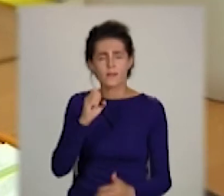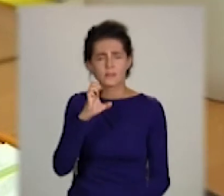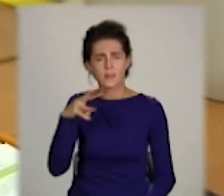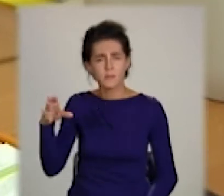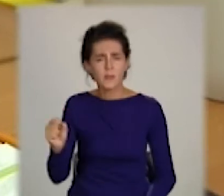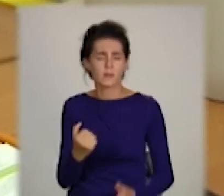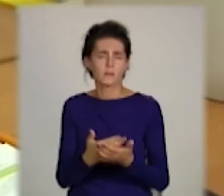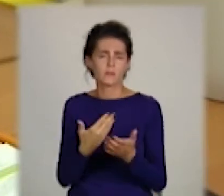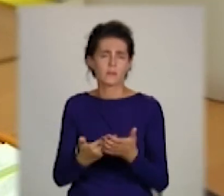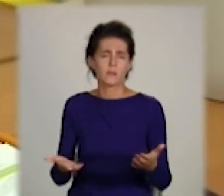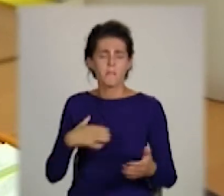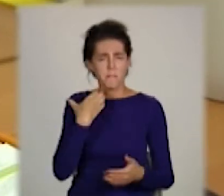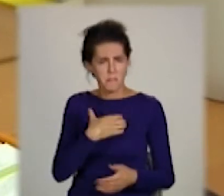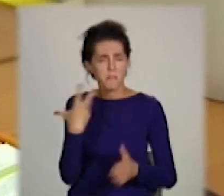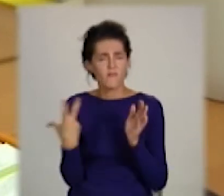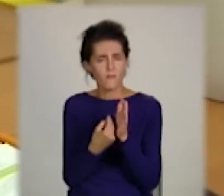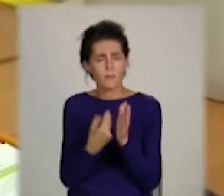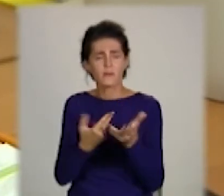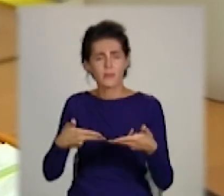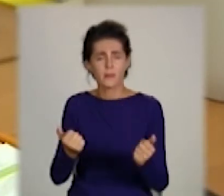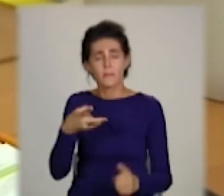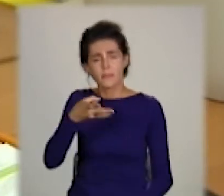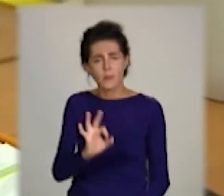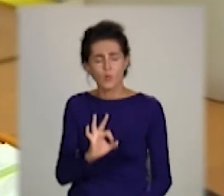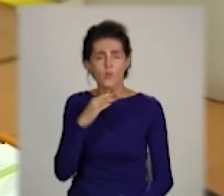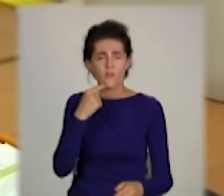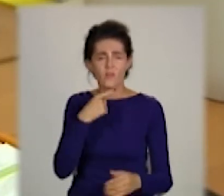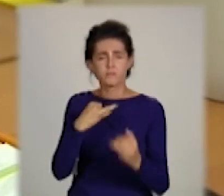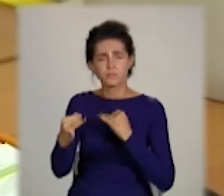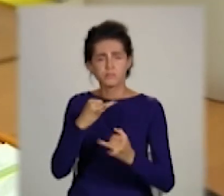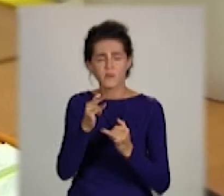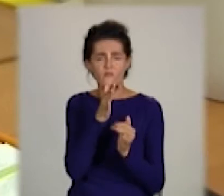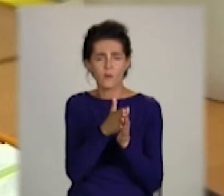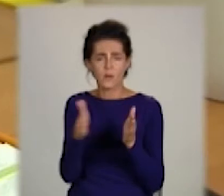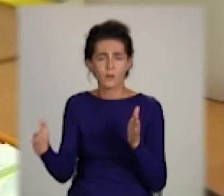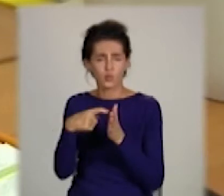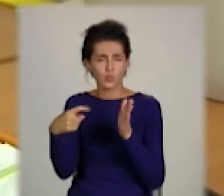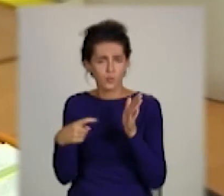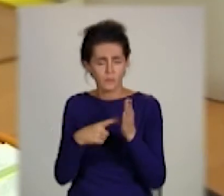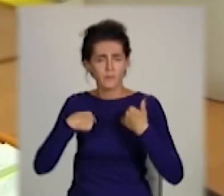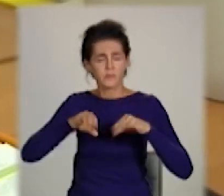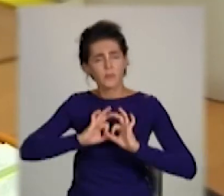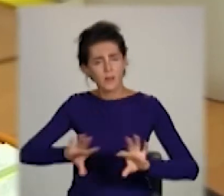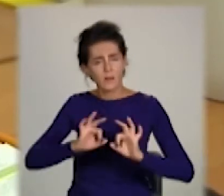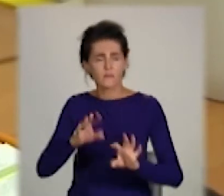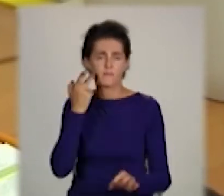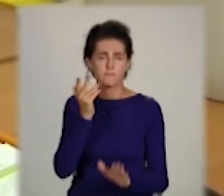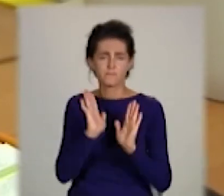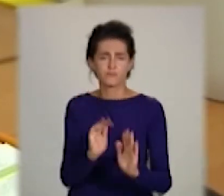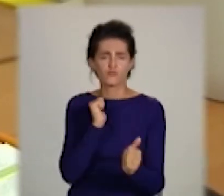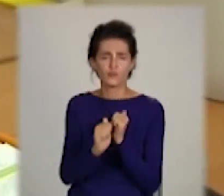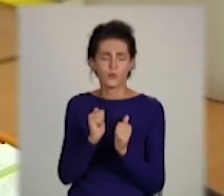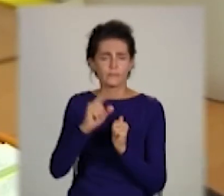дуже переймаються, бояться вакцинуватися, але у ході розмови, консультації, все ж таки нам частіше вдається